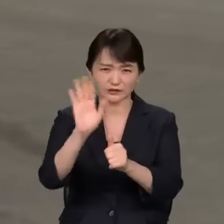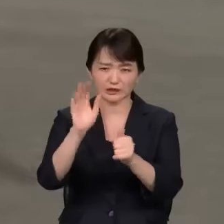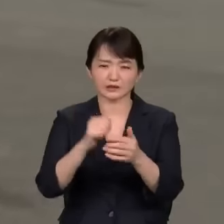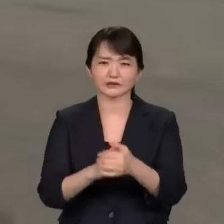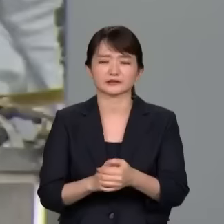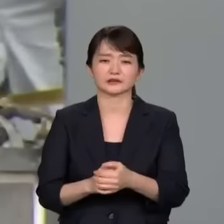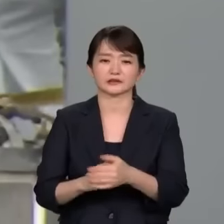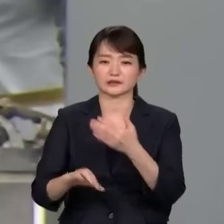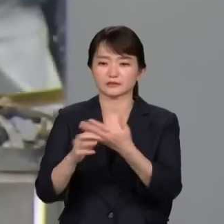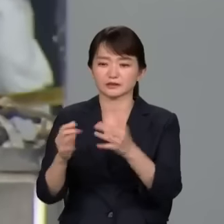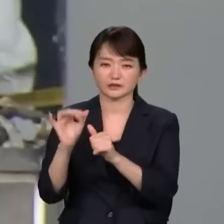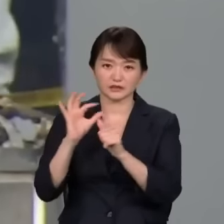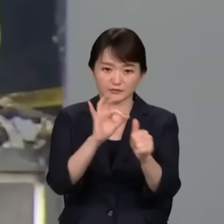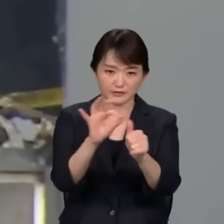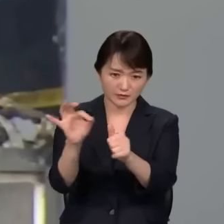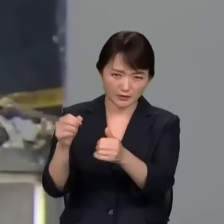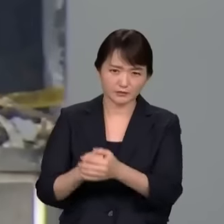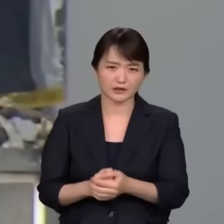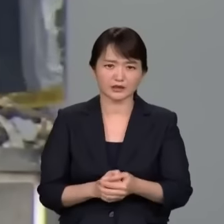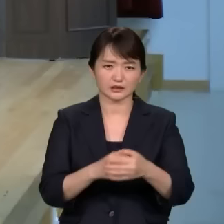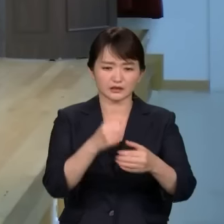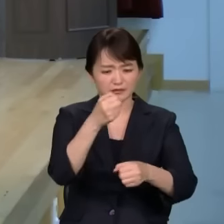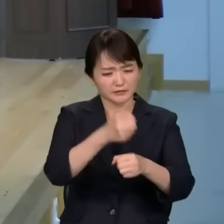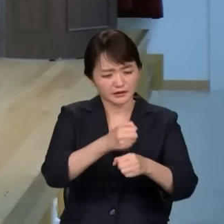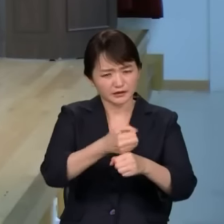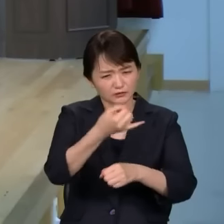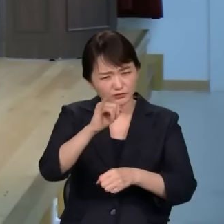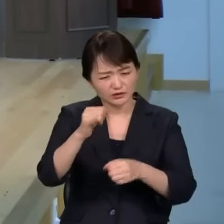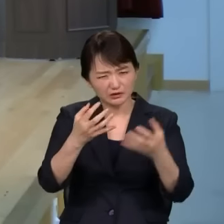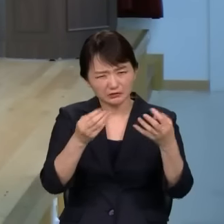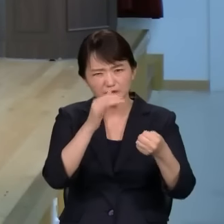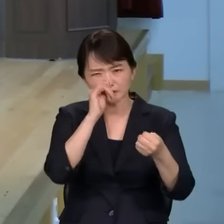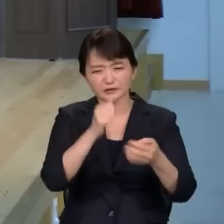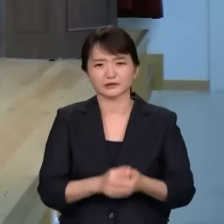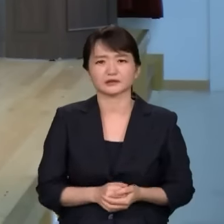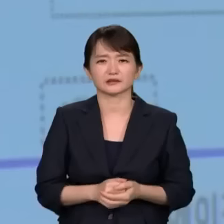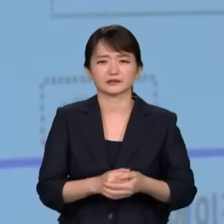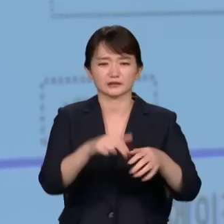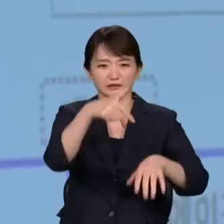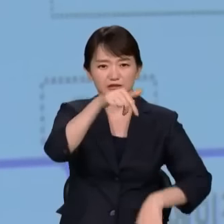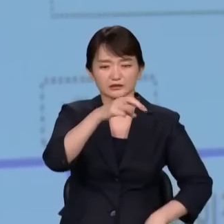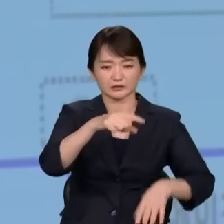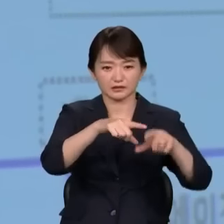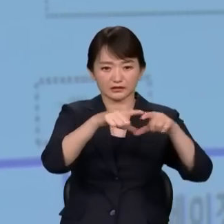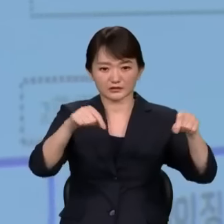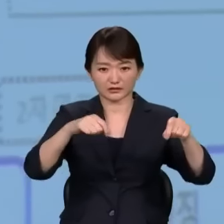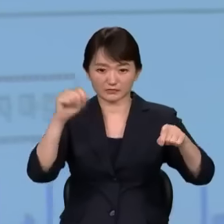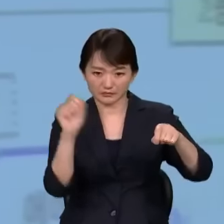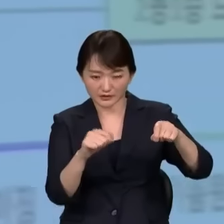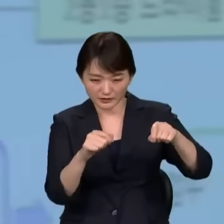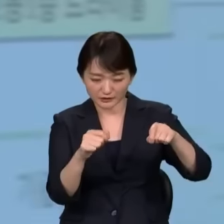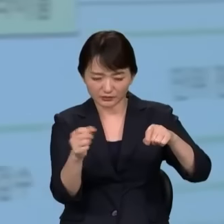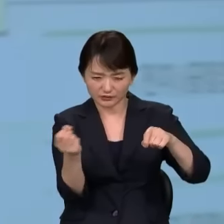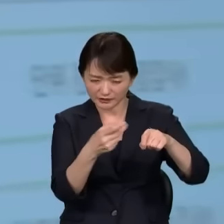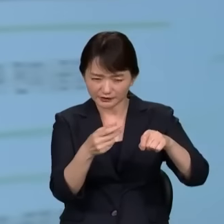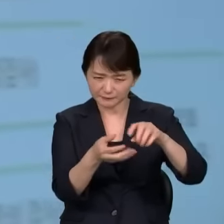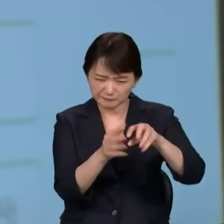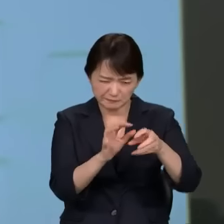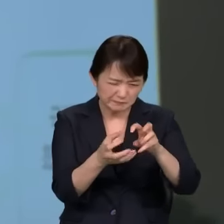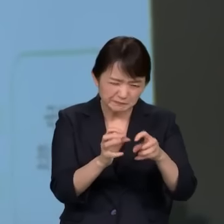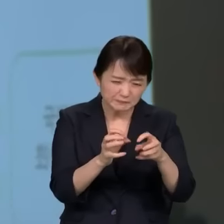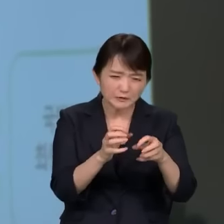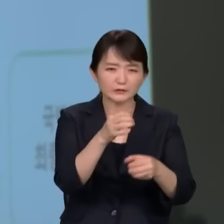당연히 제품 불량률은 급증했습니다. 그런데도 전지를 망치로 결합하고 구멍난 케이스를 재용접하는 등 비정상적인